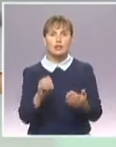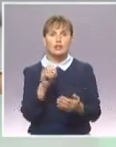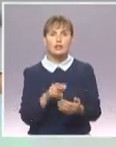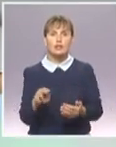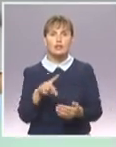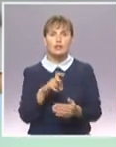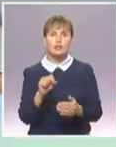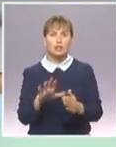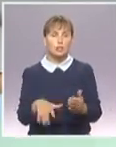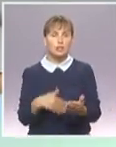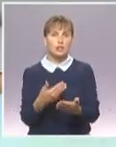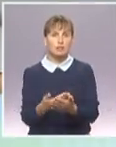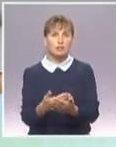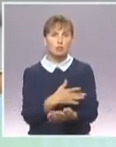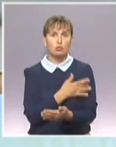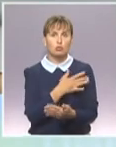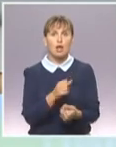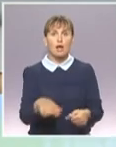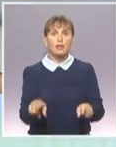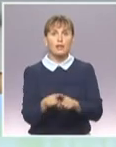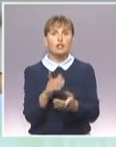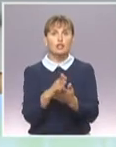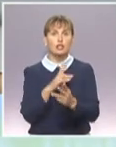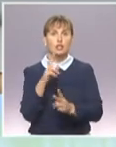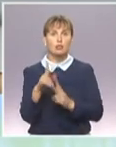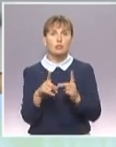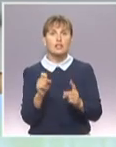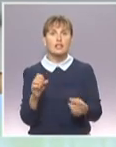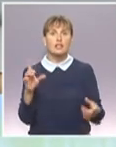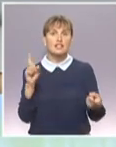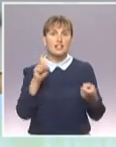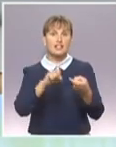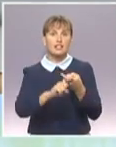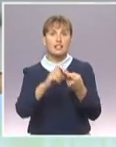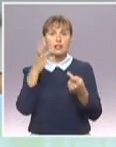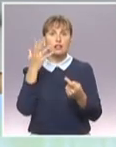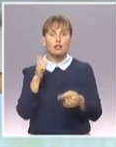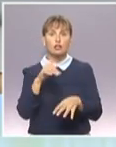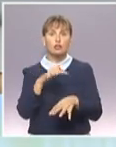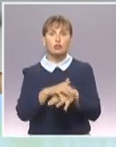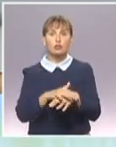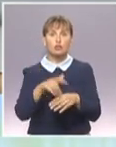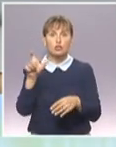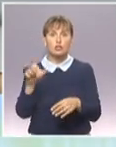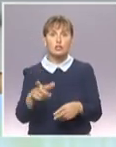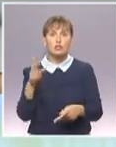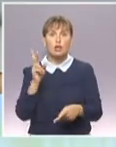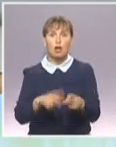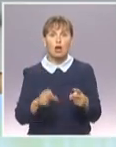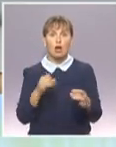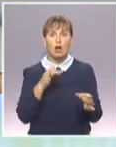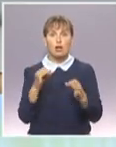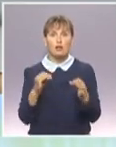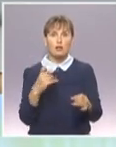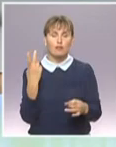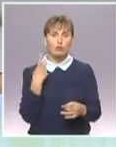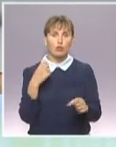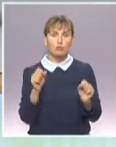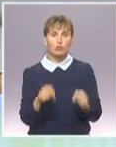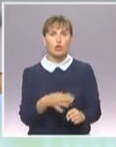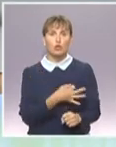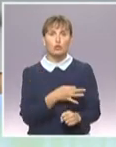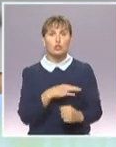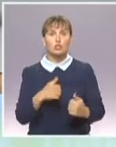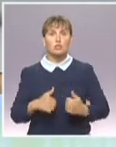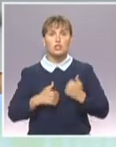за непредоставленную услугу. А также есть претензии за соединение, когда счет абонента заканчивался, а разговаривать в долг он мог.